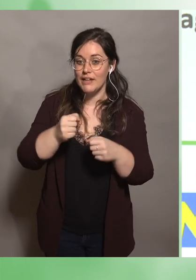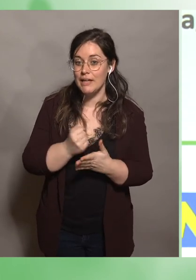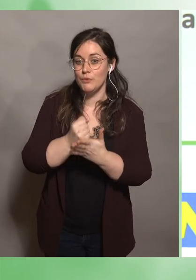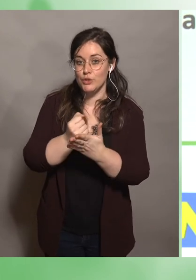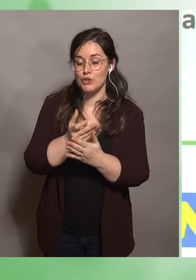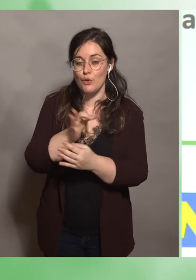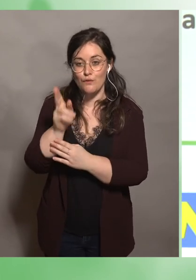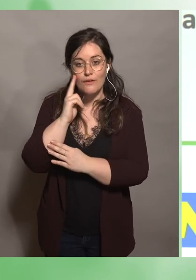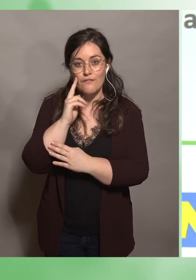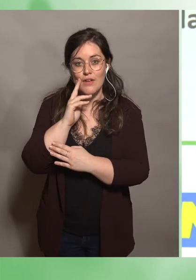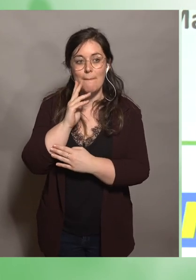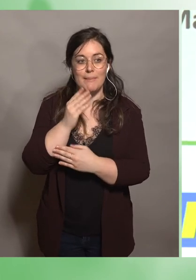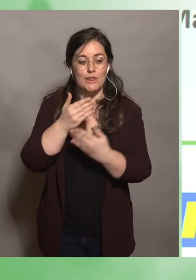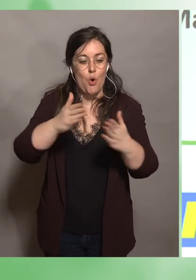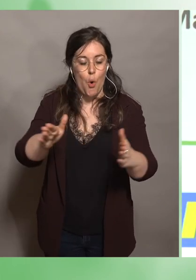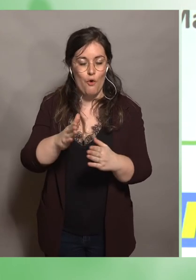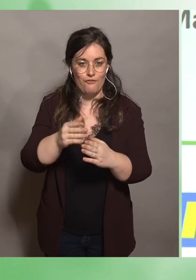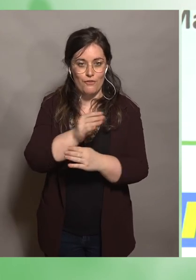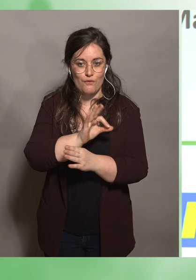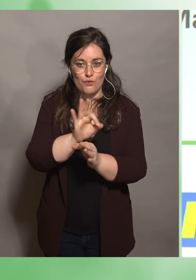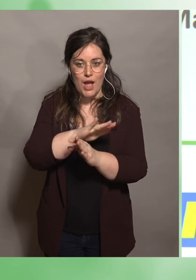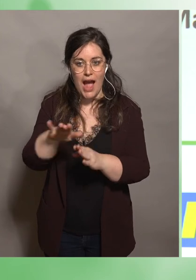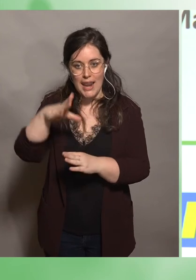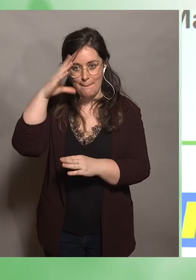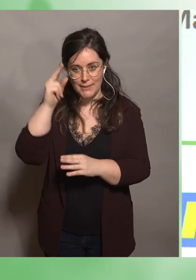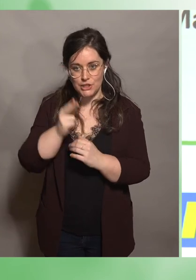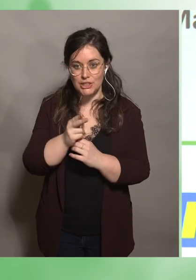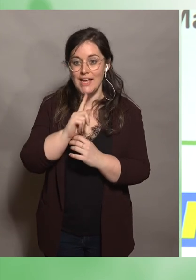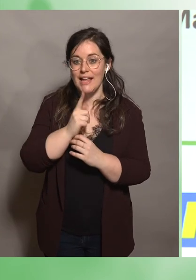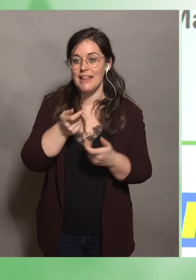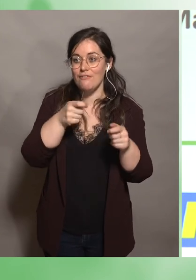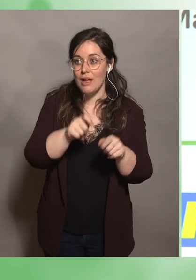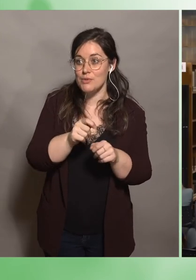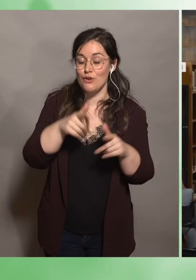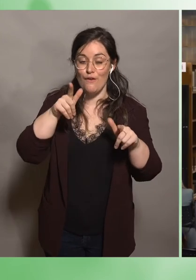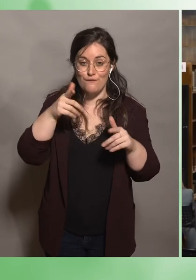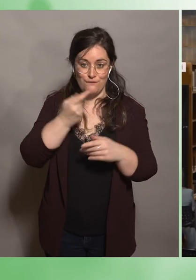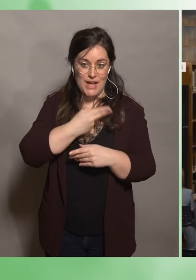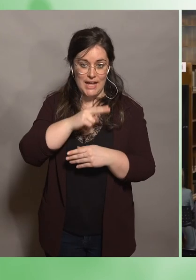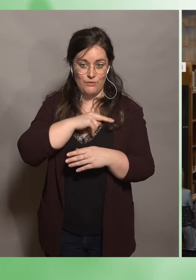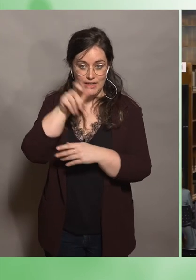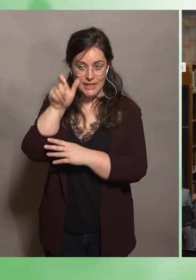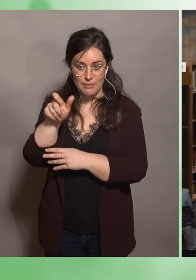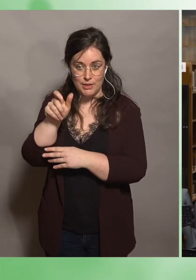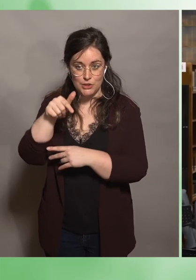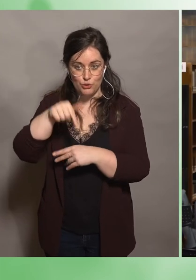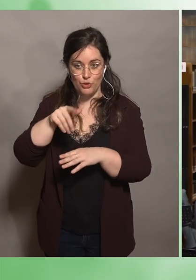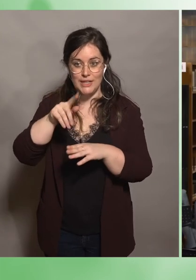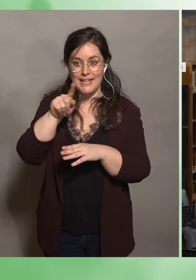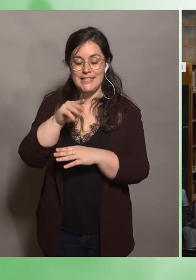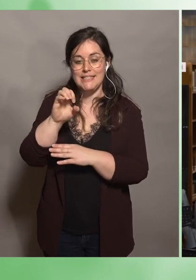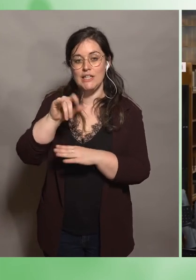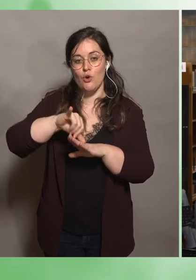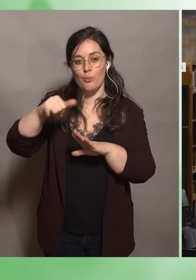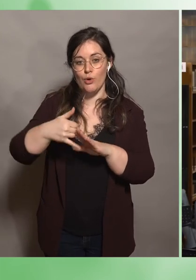sind für alle Menschen. Und da möchte ich jetzt abschließend noch die Verantwortliche für die Zero Project Unternehmensdialoge zu mir bitten,